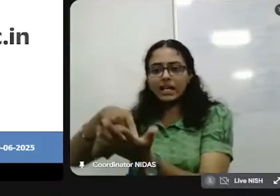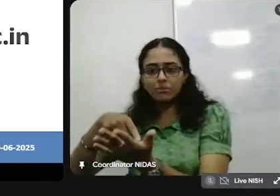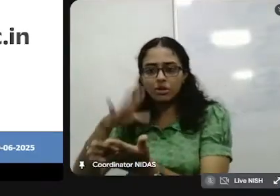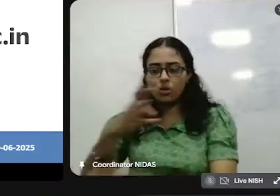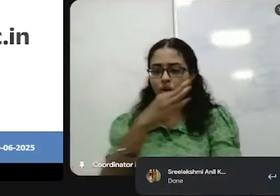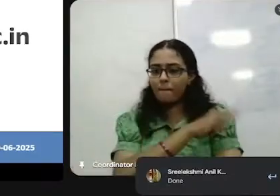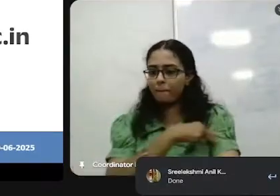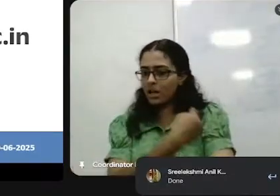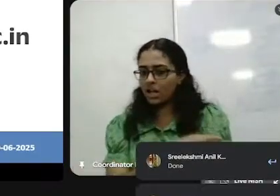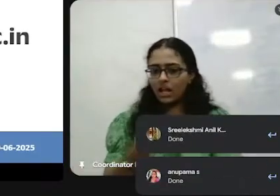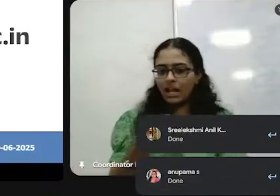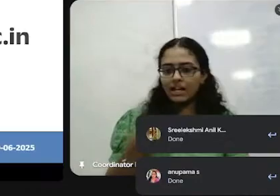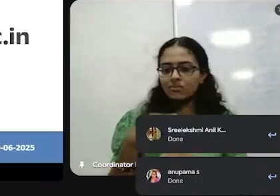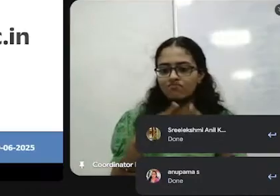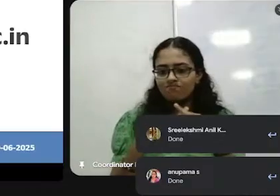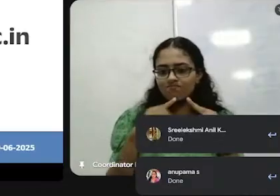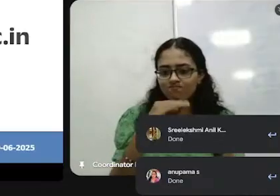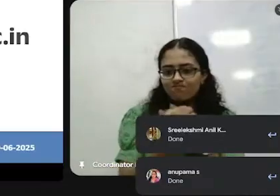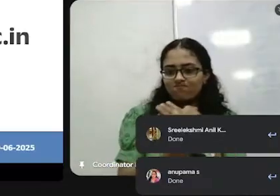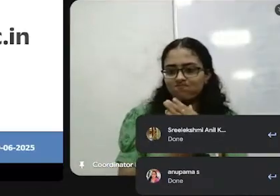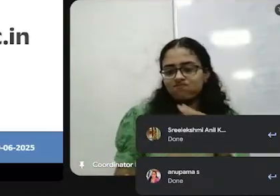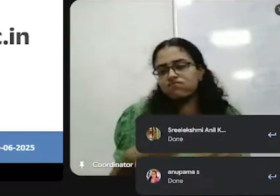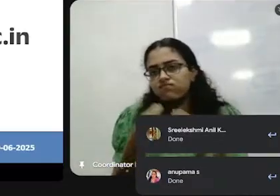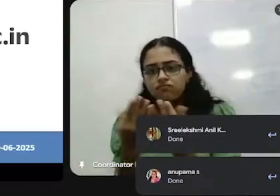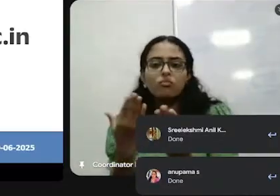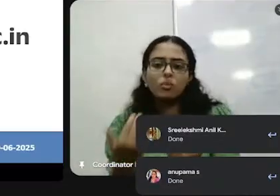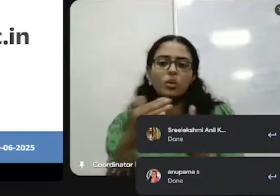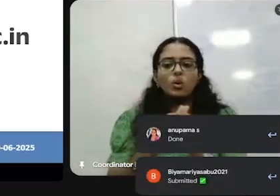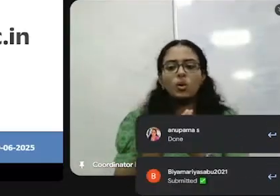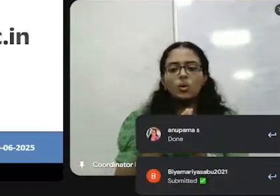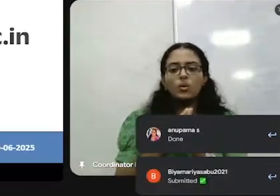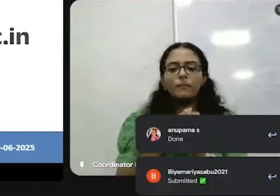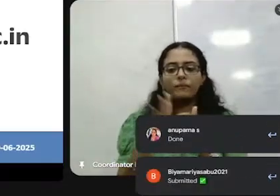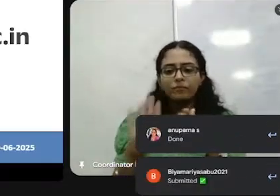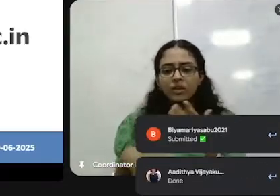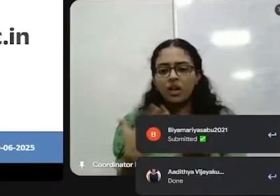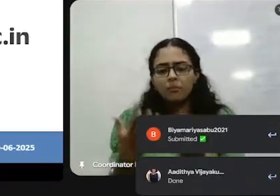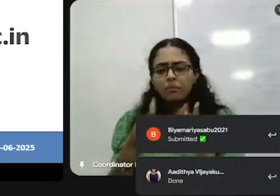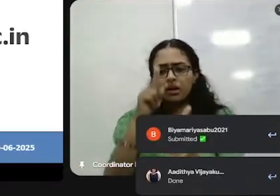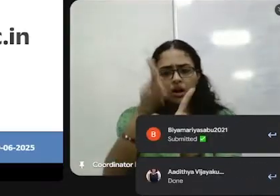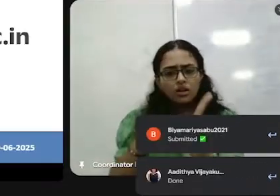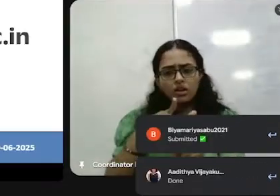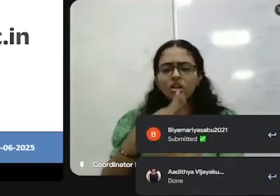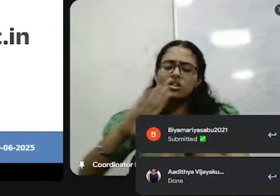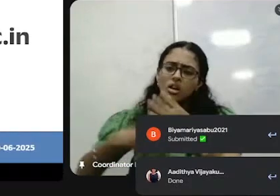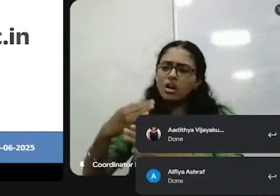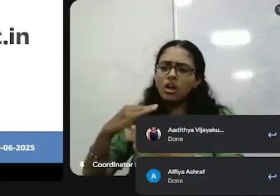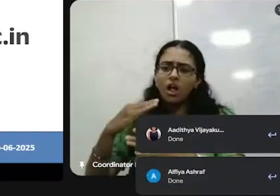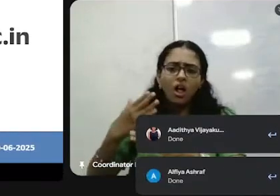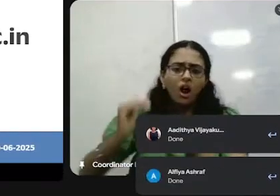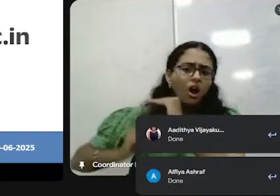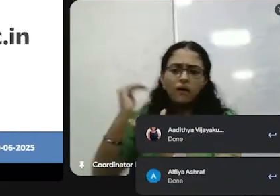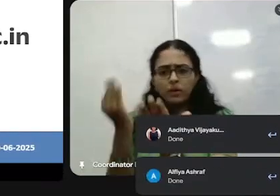ട്രീറ്റ്മെന്റ് ആണെങ്കിലും നമുക്ക് കൊടുക്കണം എന്ന് പറയുന്നത്. പക്ഷെ ഇപ്പൊ പ്രീതി മാം പറഞ്ഞതുപോലെ തന്നെ 2 വർഷം കഴിഞ്ഞാൽ റിക്കവറി വരില്ല എന്നല്ല, പിന്നെ നമ്മൾ